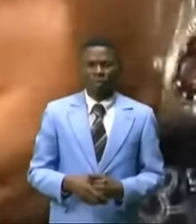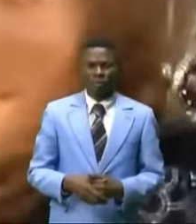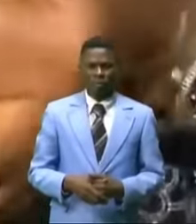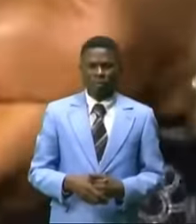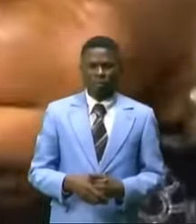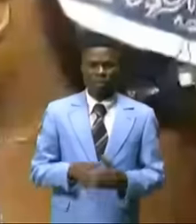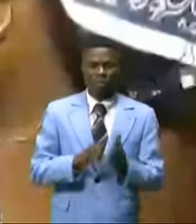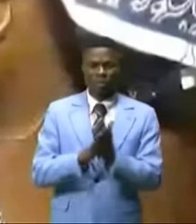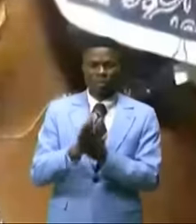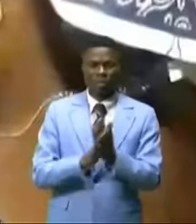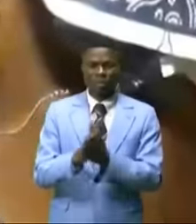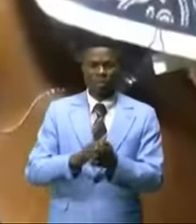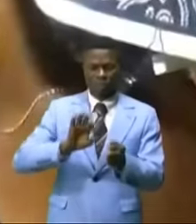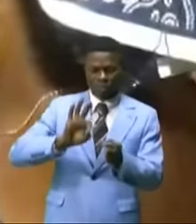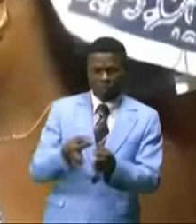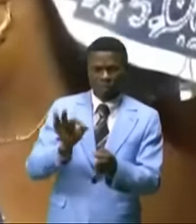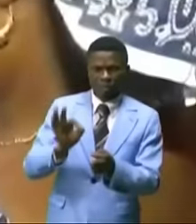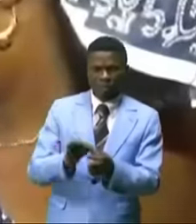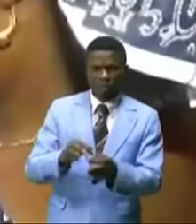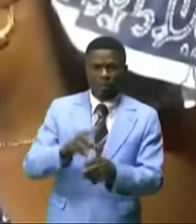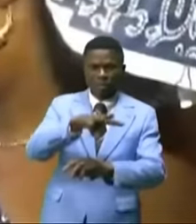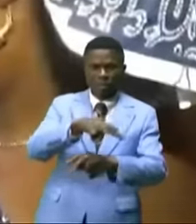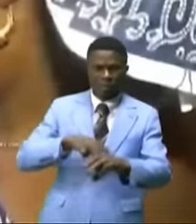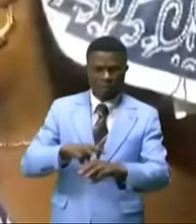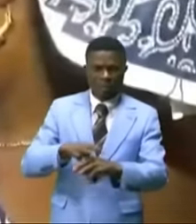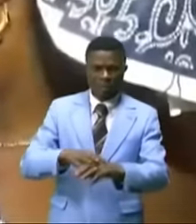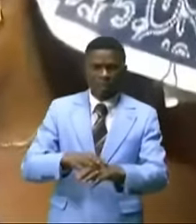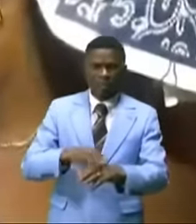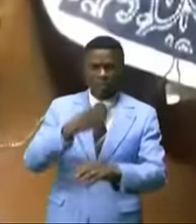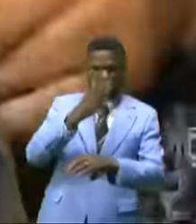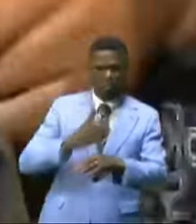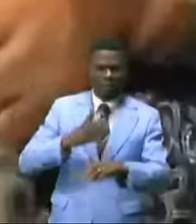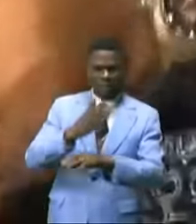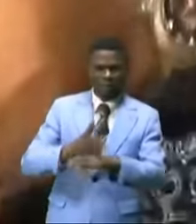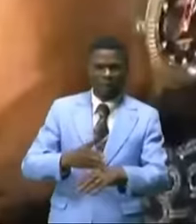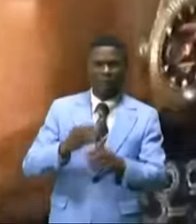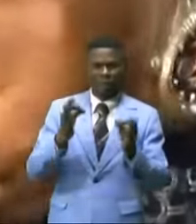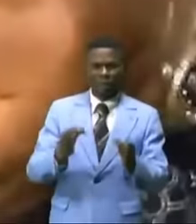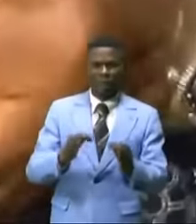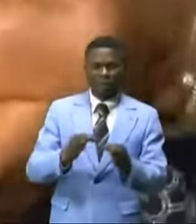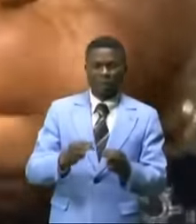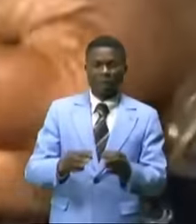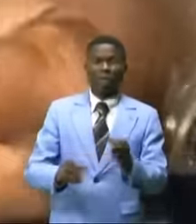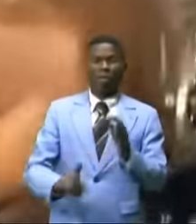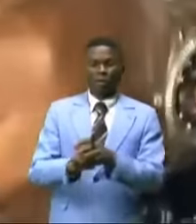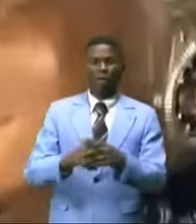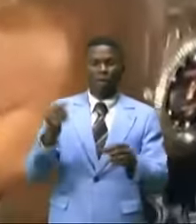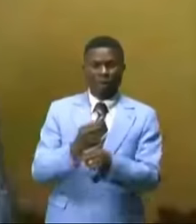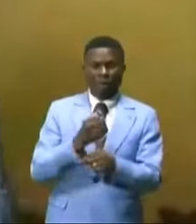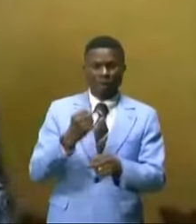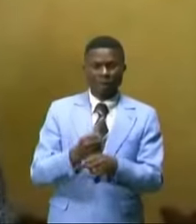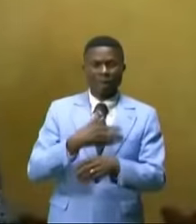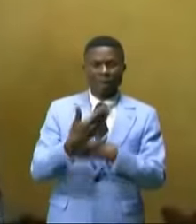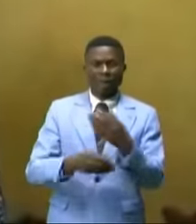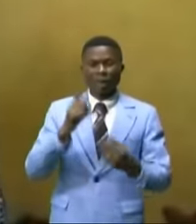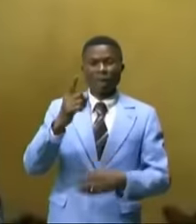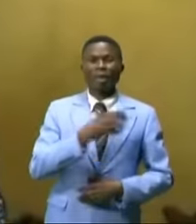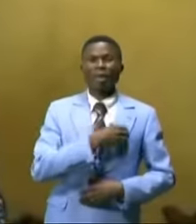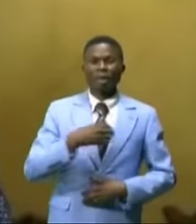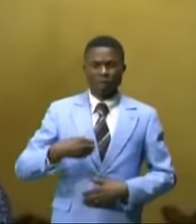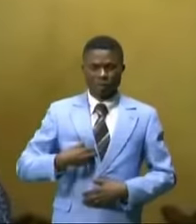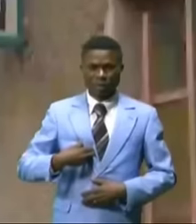Crochet en main, la sandale subit une chirurgie esthétique. Curieusement, le travail est exercé par une dame de